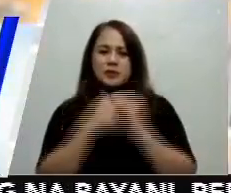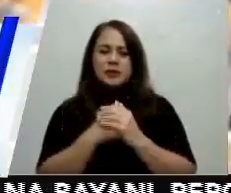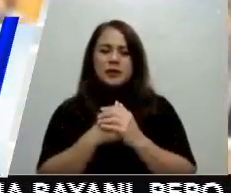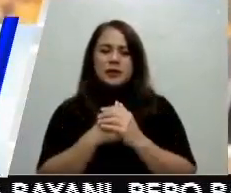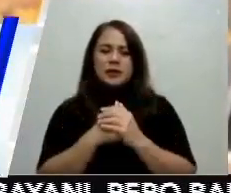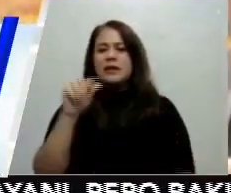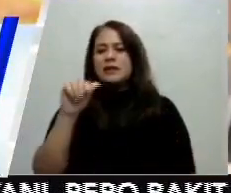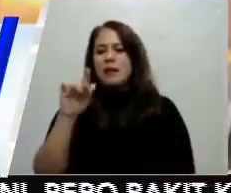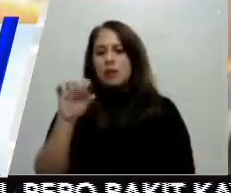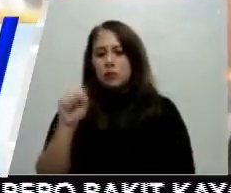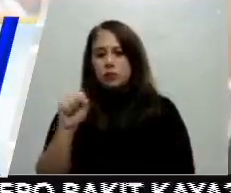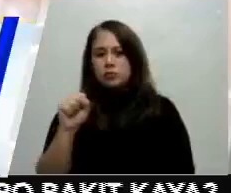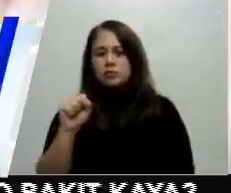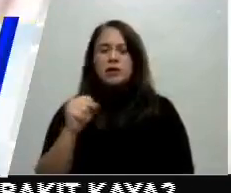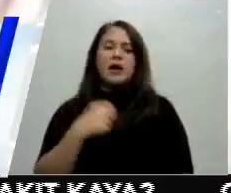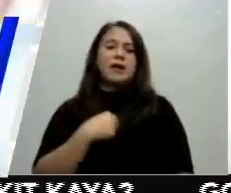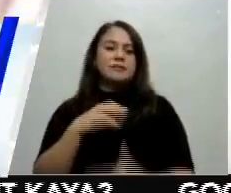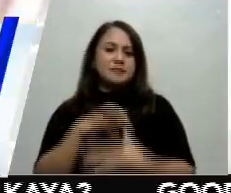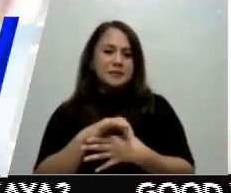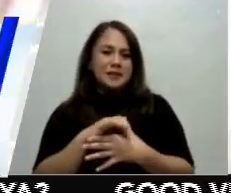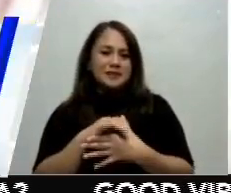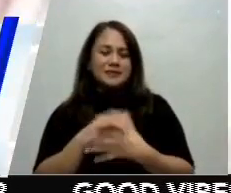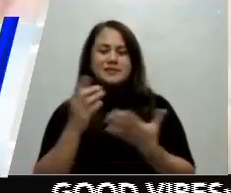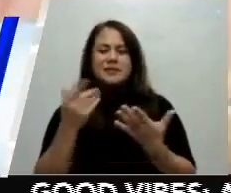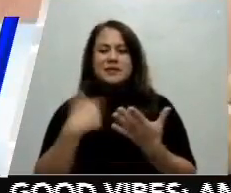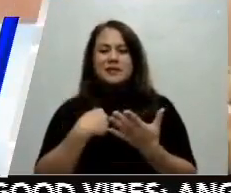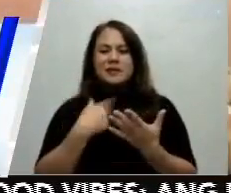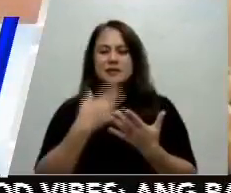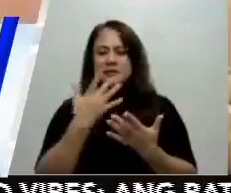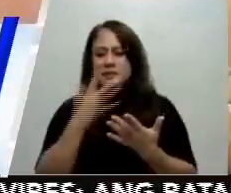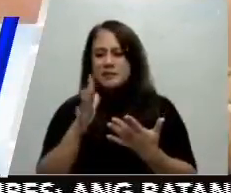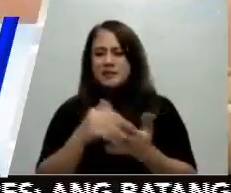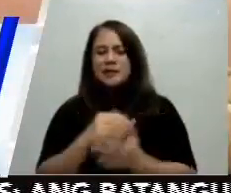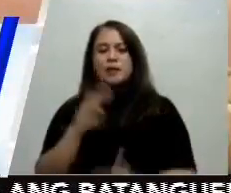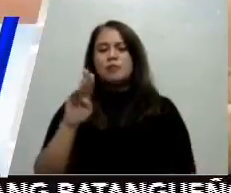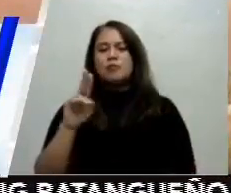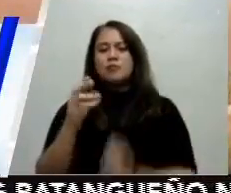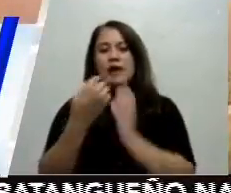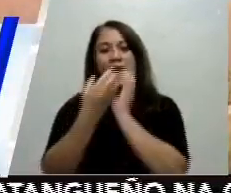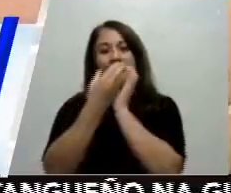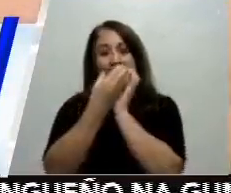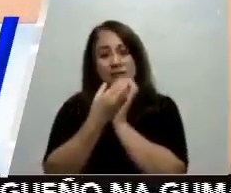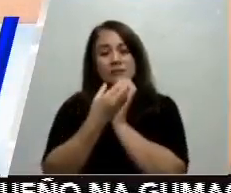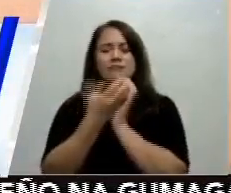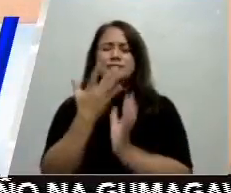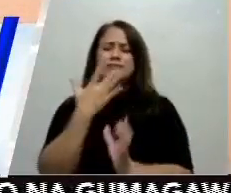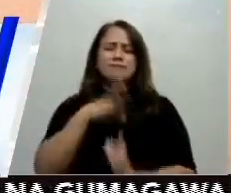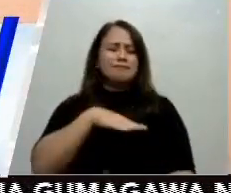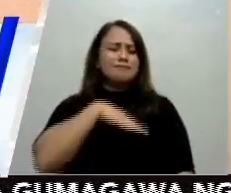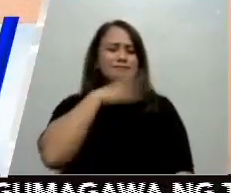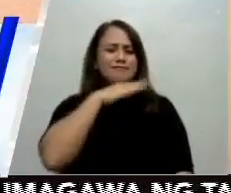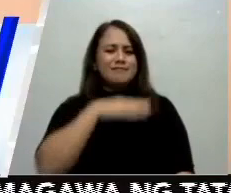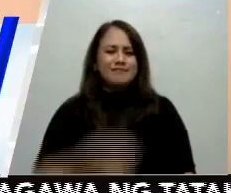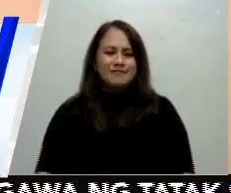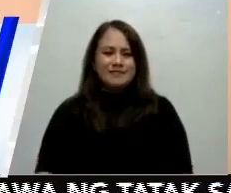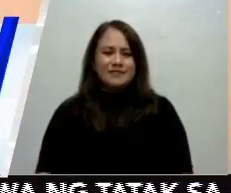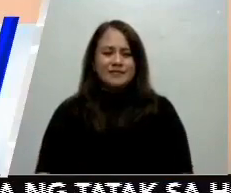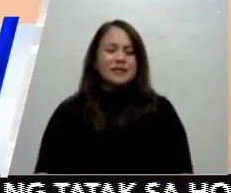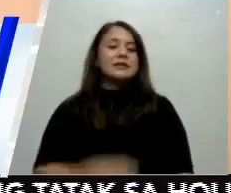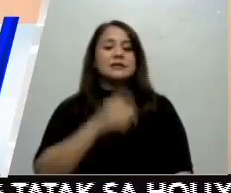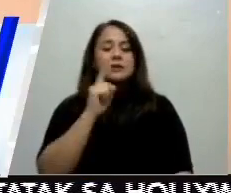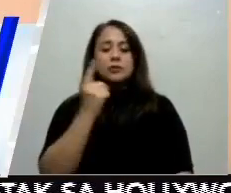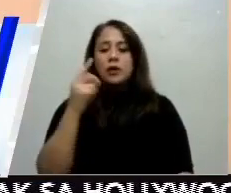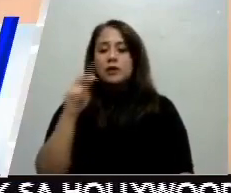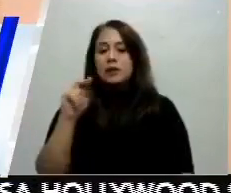chunky beef with delicious dips. Habang ang burrito, tiyak busog ka sa sarap. Hindi lang basta nachos ang meron